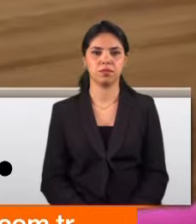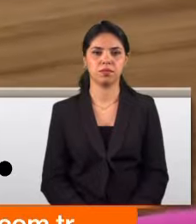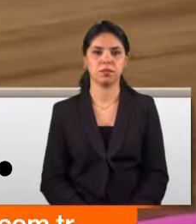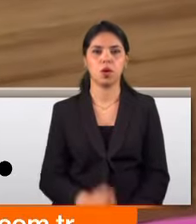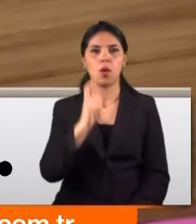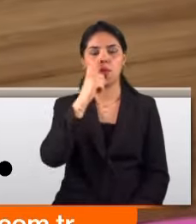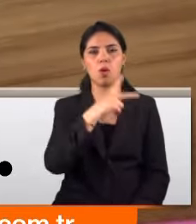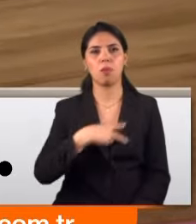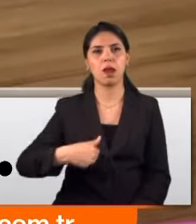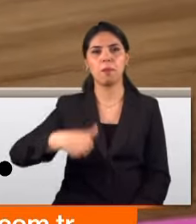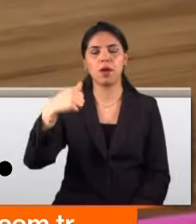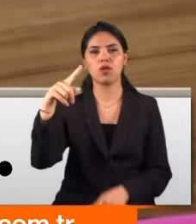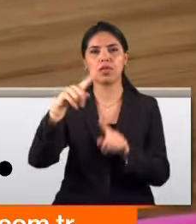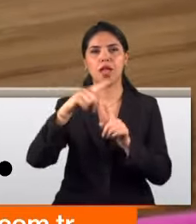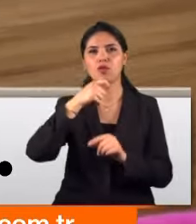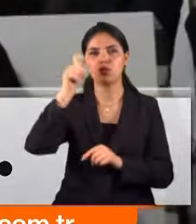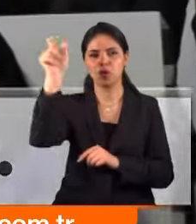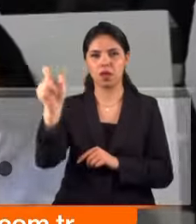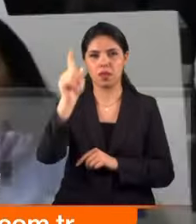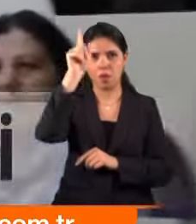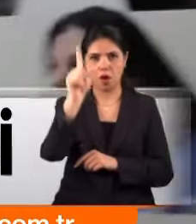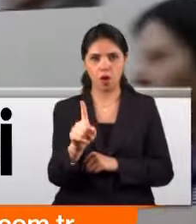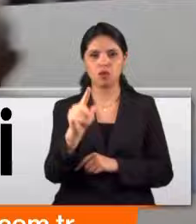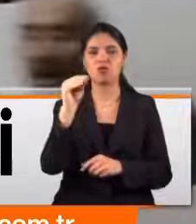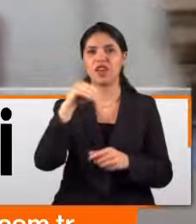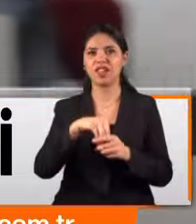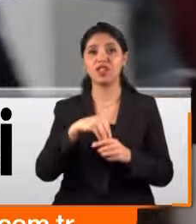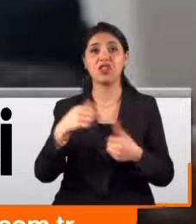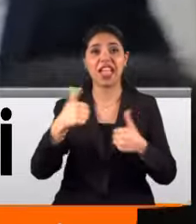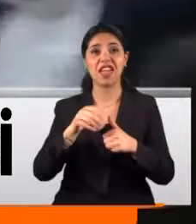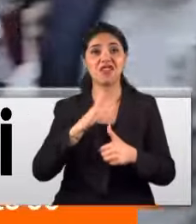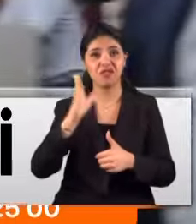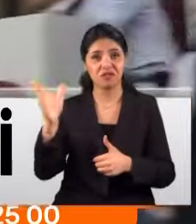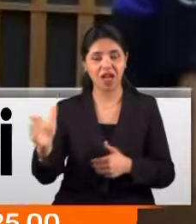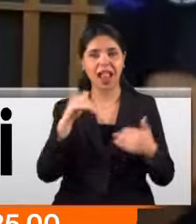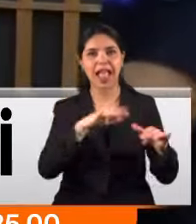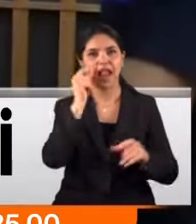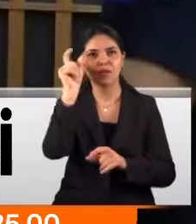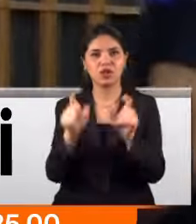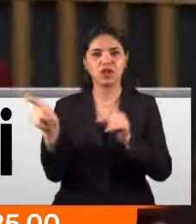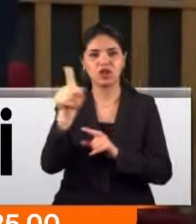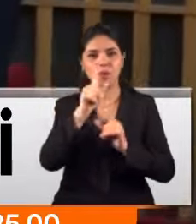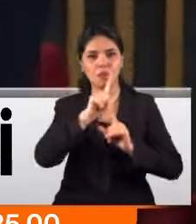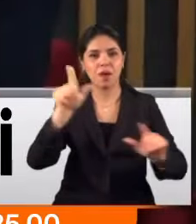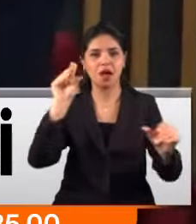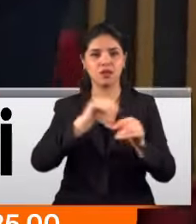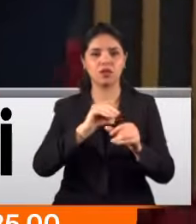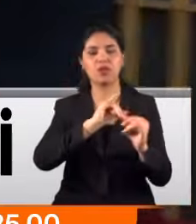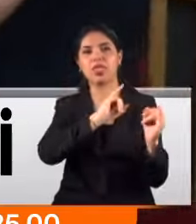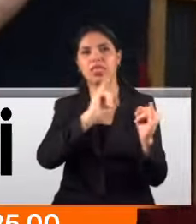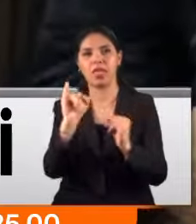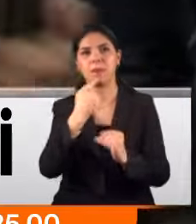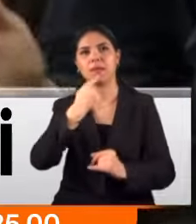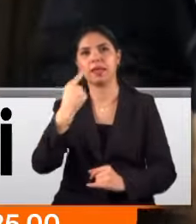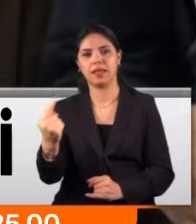Bolu Belediye Başkanı Tanju Özcan, önce aralarında eşinin de bulunduğu eylemcilere slogan attıkları için tepki